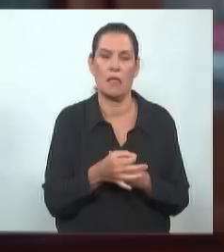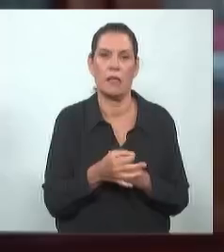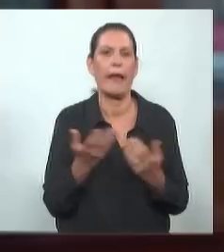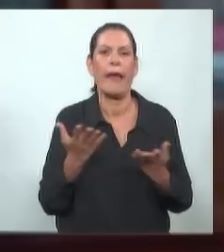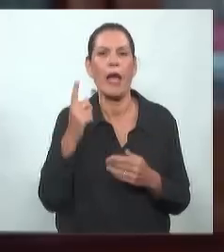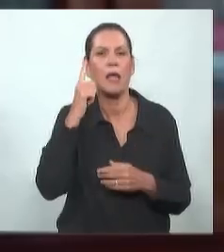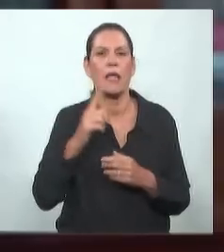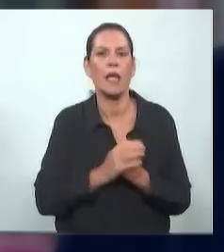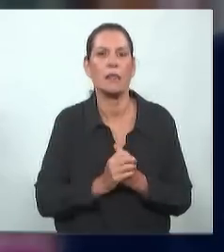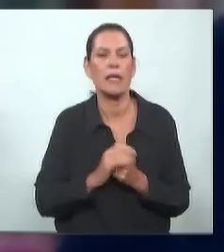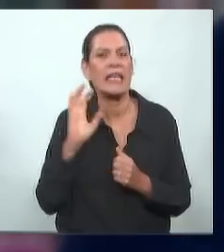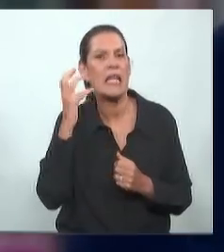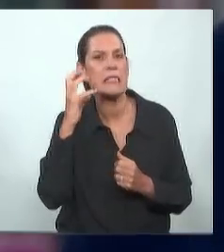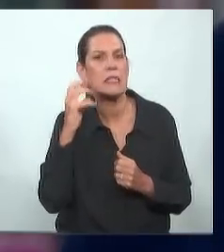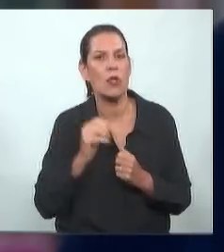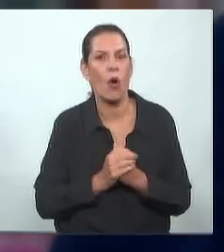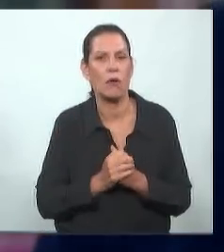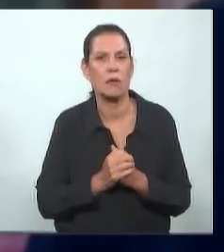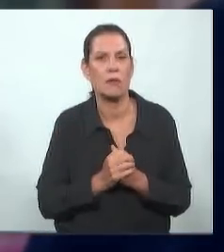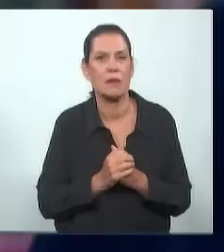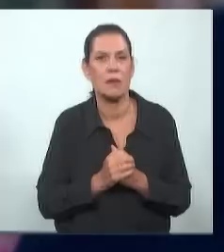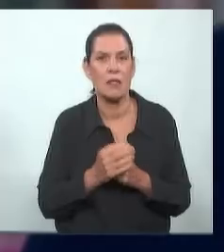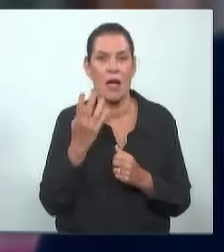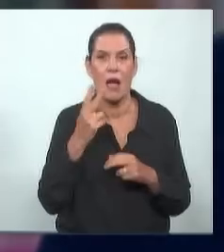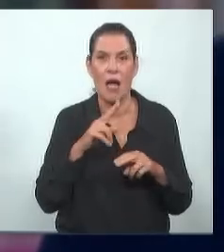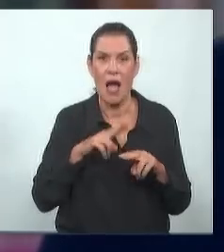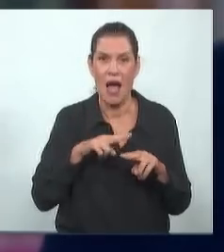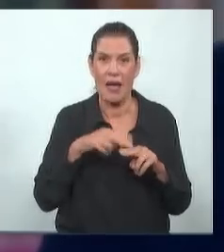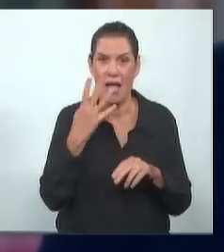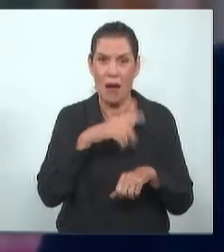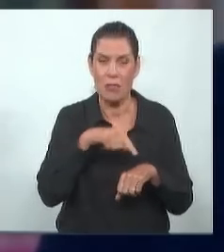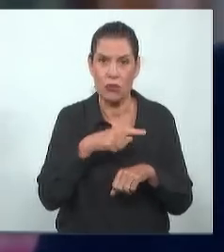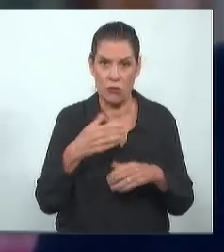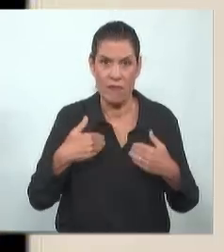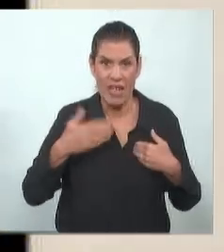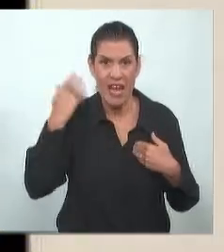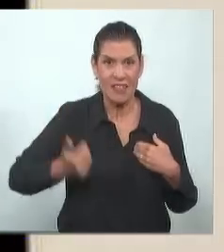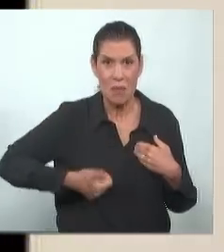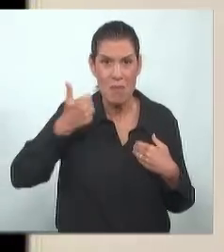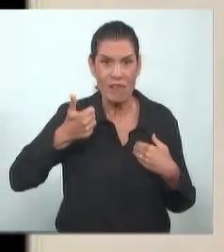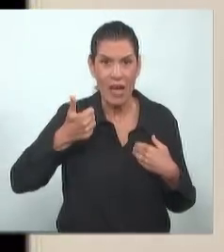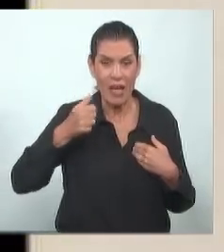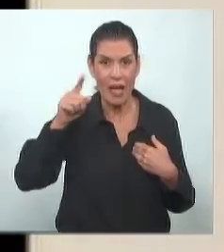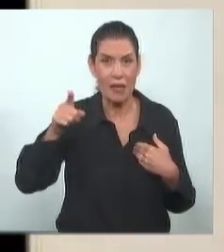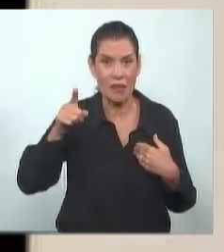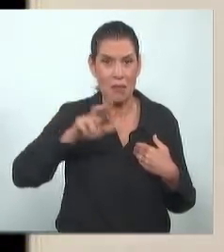לי בטנק בשעה 6 בערב. 4 שעות אחרי, ותבינו, ואני מפקד בכיר ברמת הגולן.